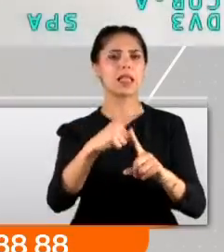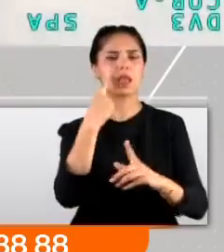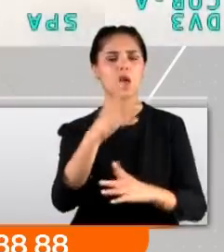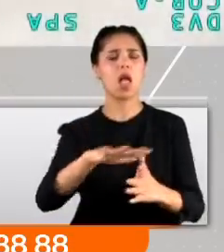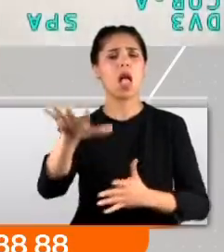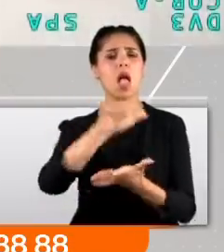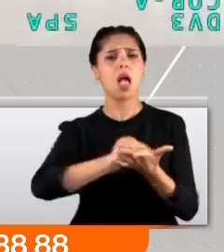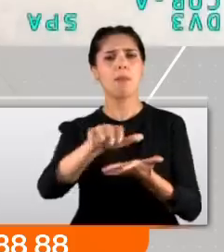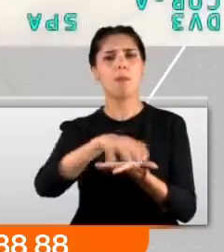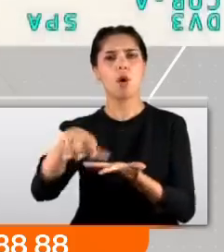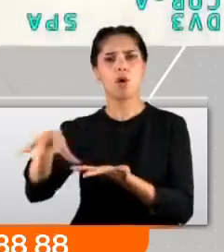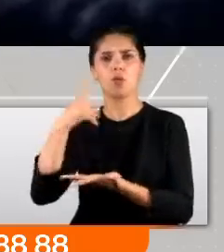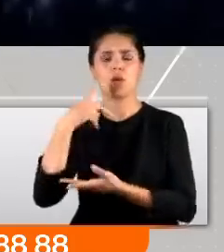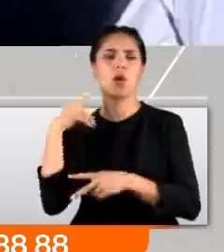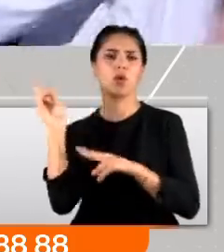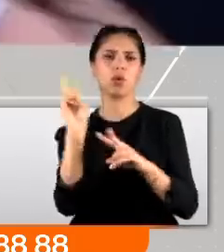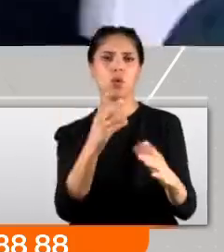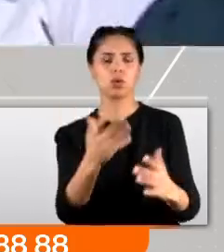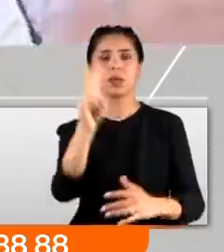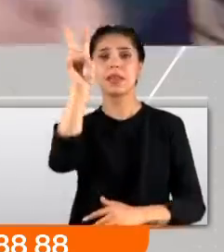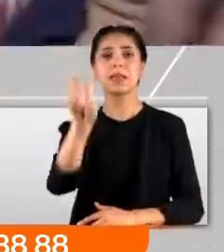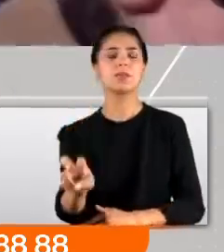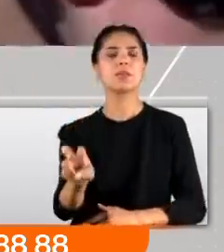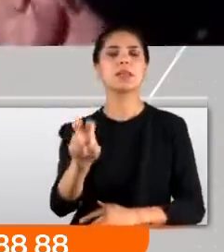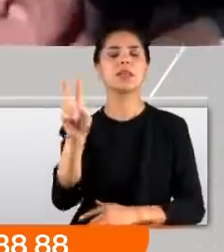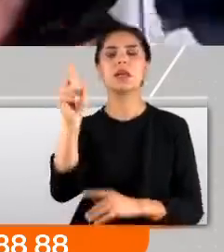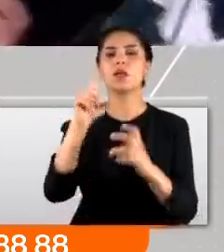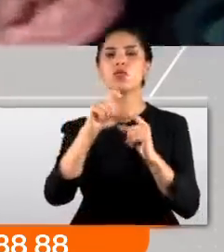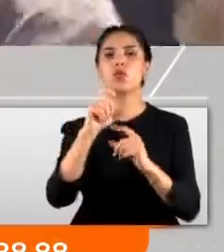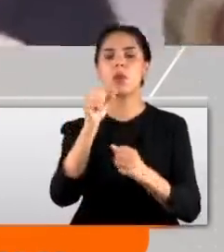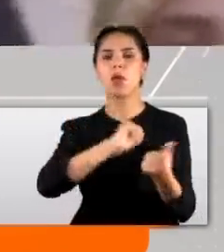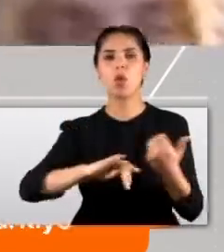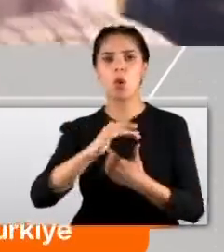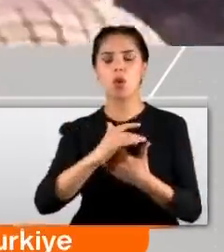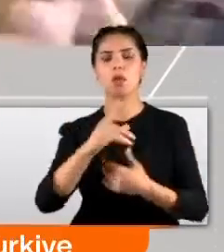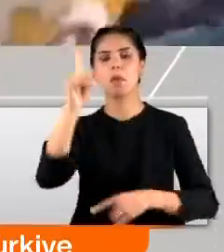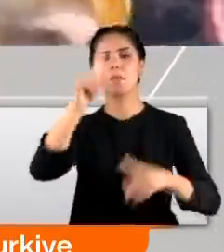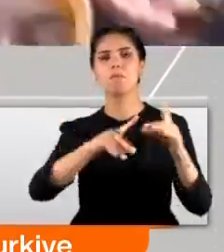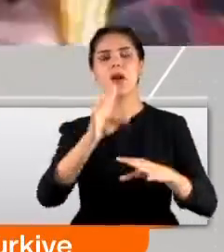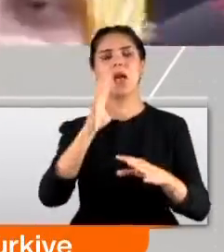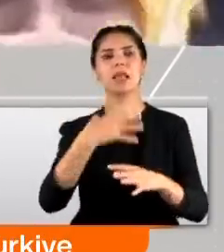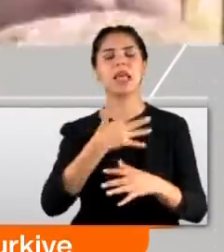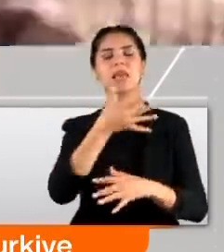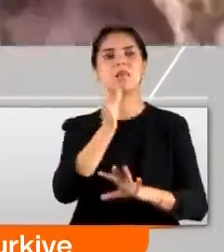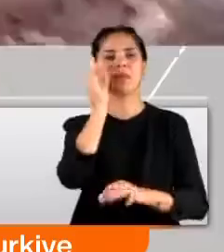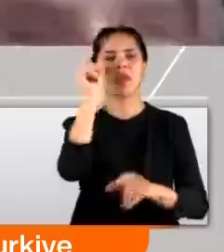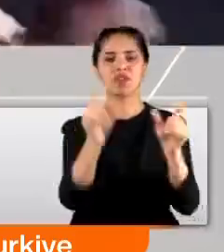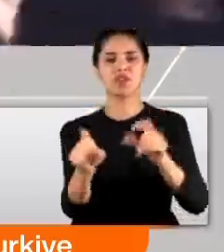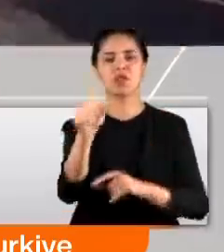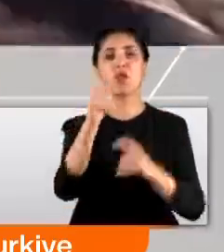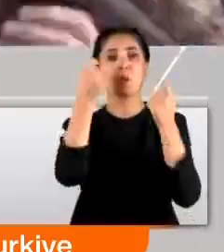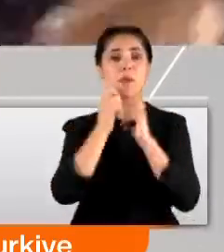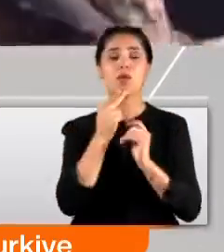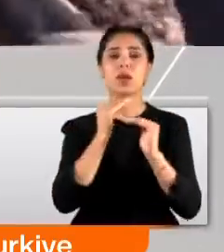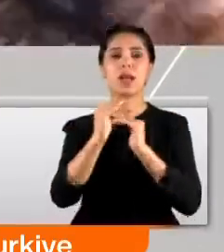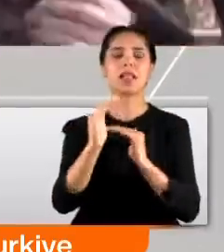her alanda görüyoruz. 28 Şubat bakiyesi kimi kendini bilmezlerin başörtülü